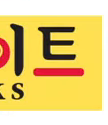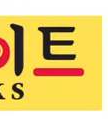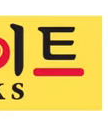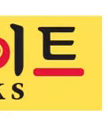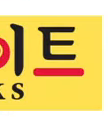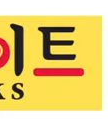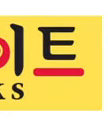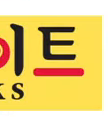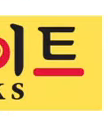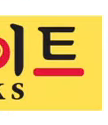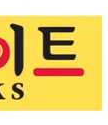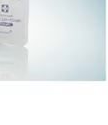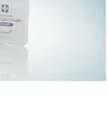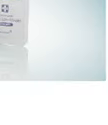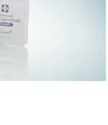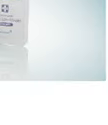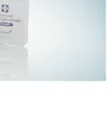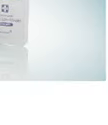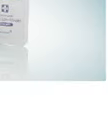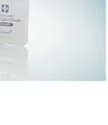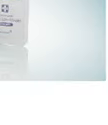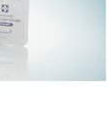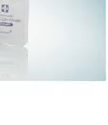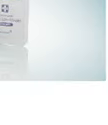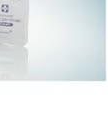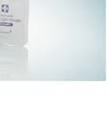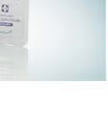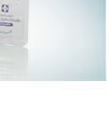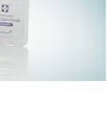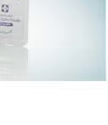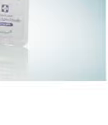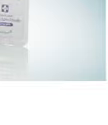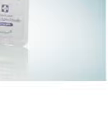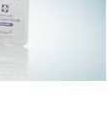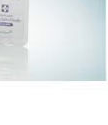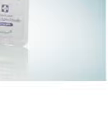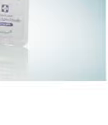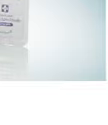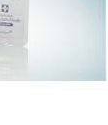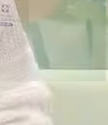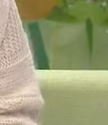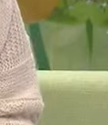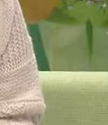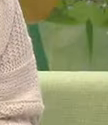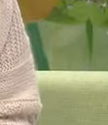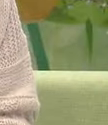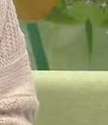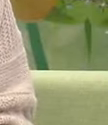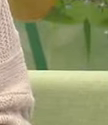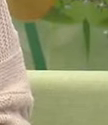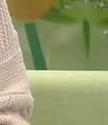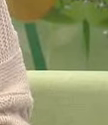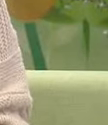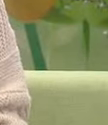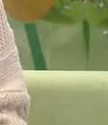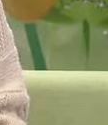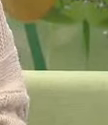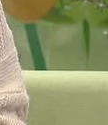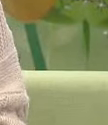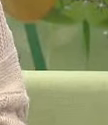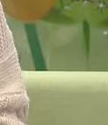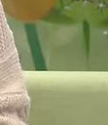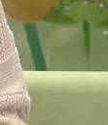전집, 궁중비책에서 프리미엄 베이비 한방 스킨케어 세트를 선물로 드리겠습니다. 자, 내일 금요일은 부모 멘토를 만나다